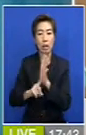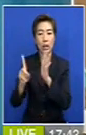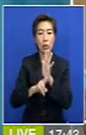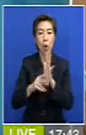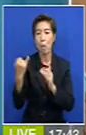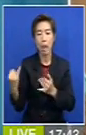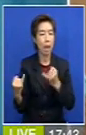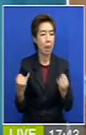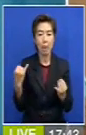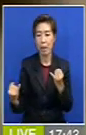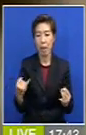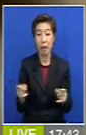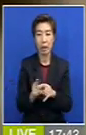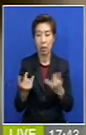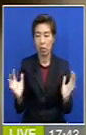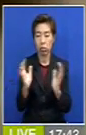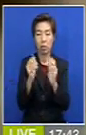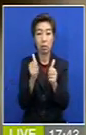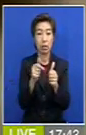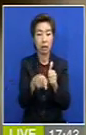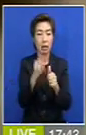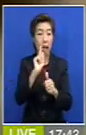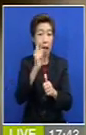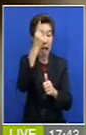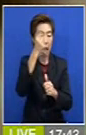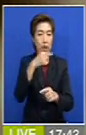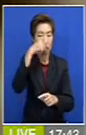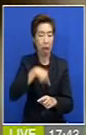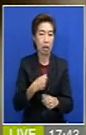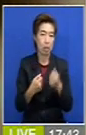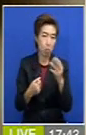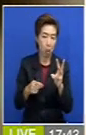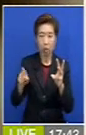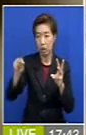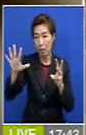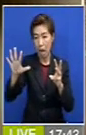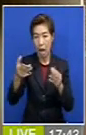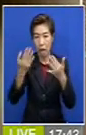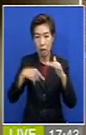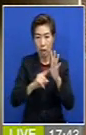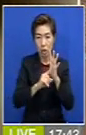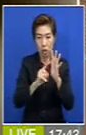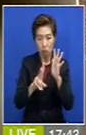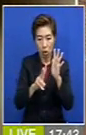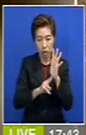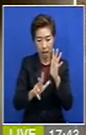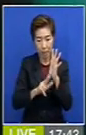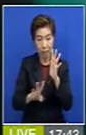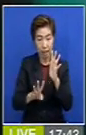เกมนี้แม้ว่าสาวไทยจะแพ้ไปก่อนในเซตแรก16-25แต่ว่ากลับมารวมพลังครับเพื่อชนะได้อีก3เซต